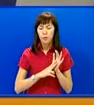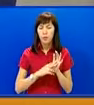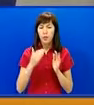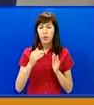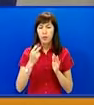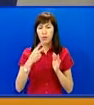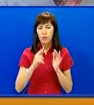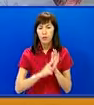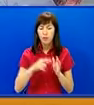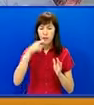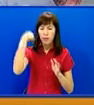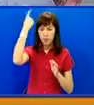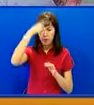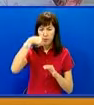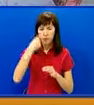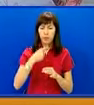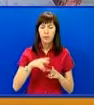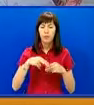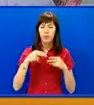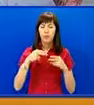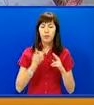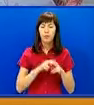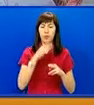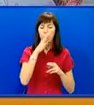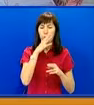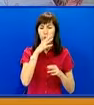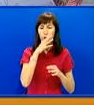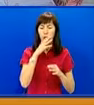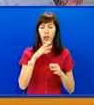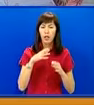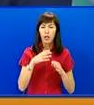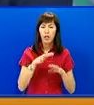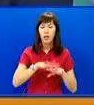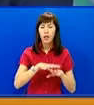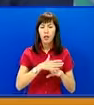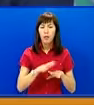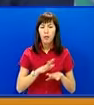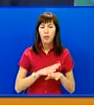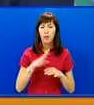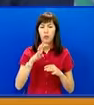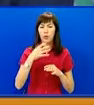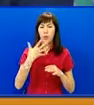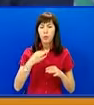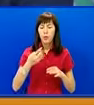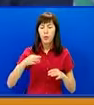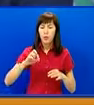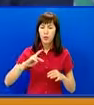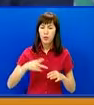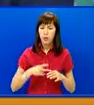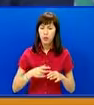них частные. В этом году для приобретения учебников из бюджета Туркестана было выделено 450 миллионов